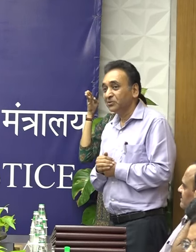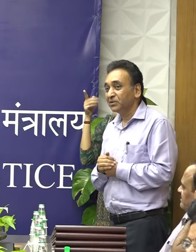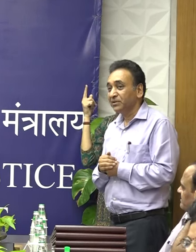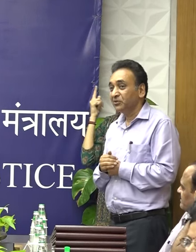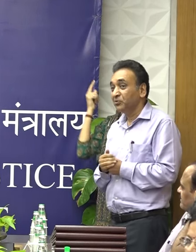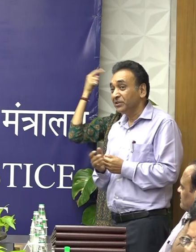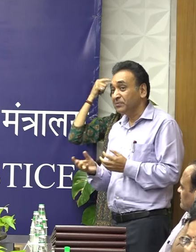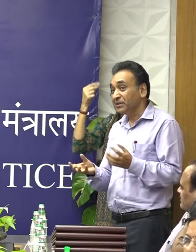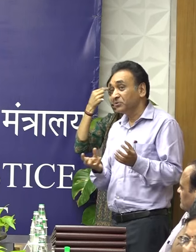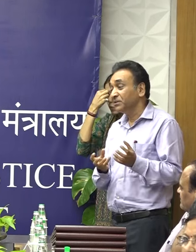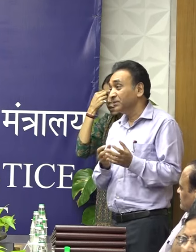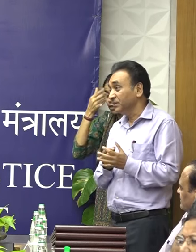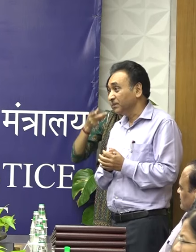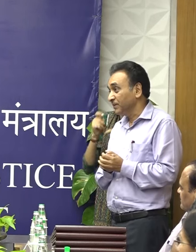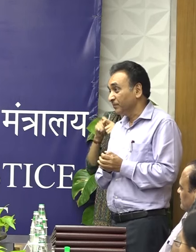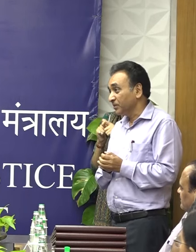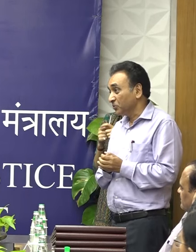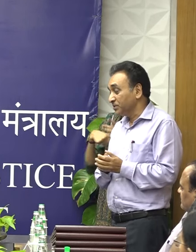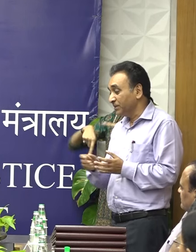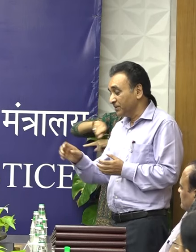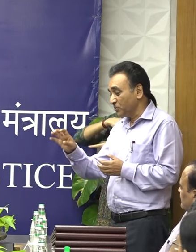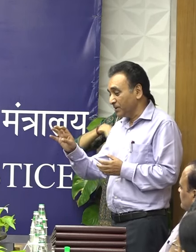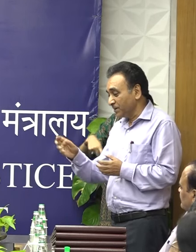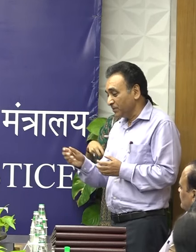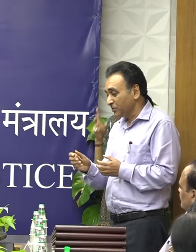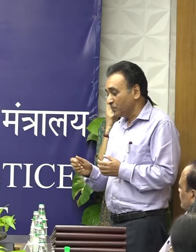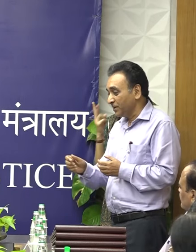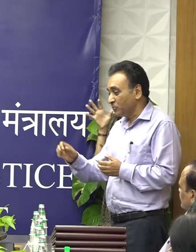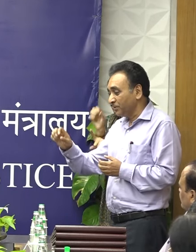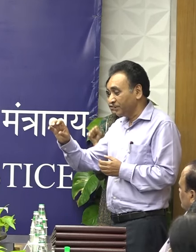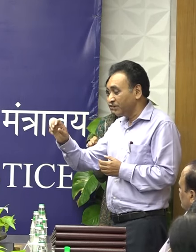इम्पेयरमेंट वाले बच्चों के लिए रोबोटिक्स में कई कुछ कर रही हैं. सर उससे देखने को मिला कि